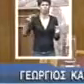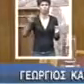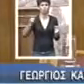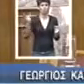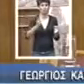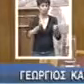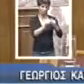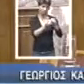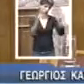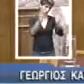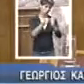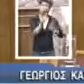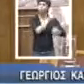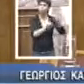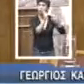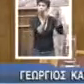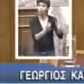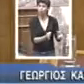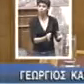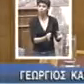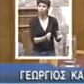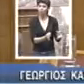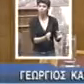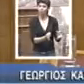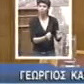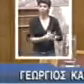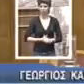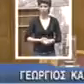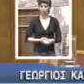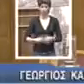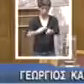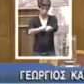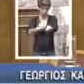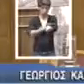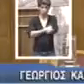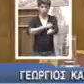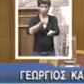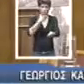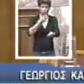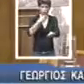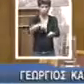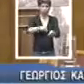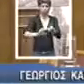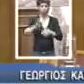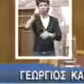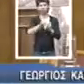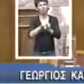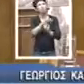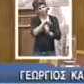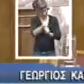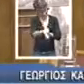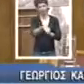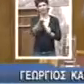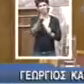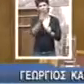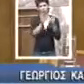αθλητισμό, ποιο είναι το πρότυπο? Γίνεσαι πρωταθλητής με τον ντόπινγκ? Αυτά είναι τα πρότυπα. Ένας